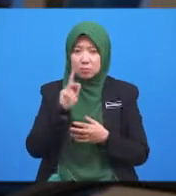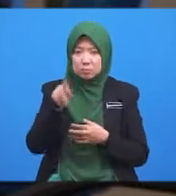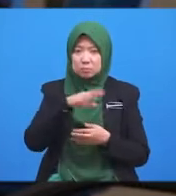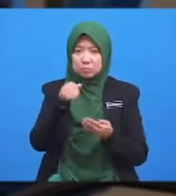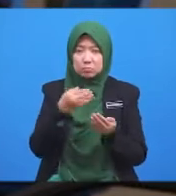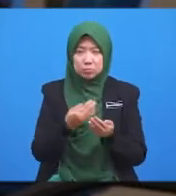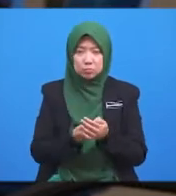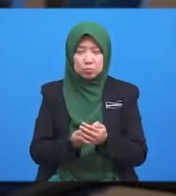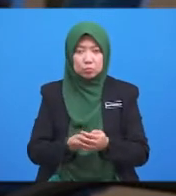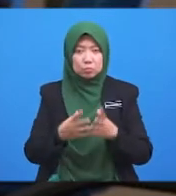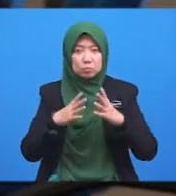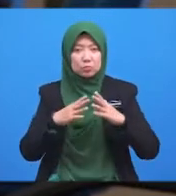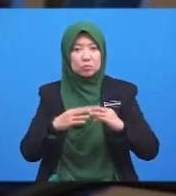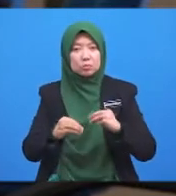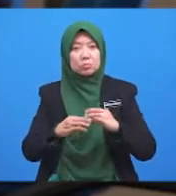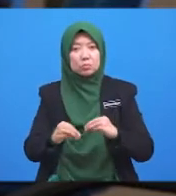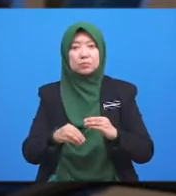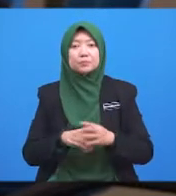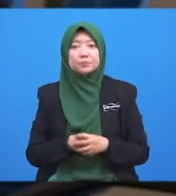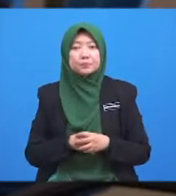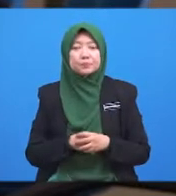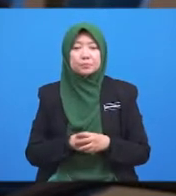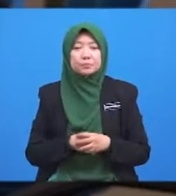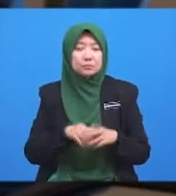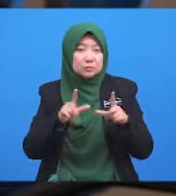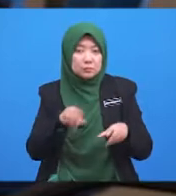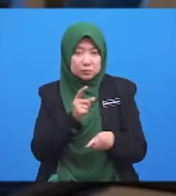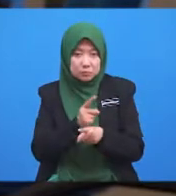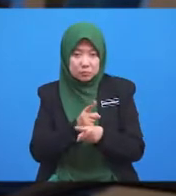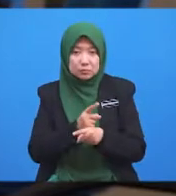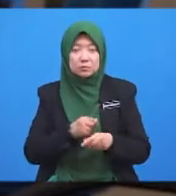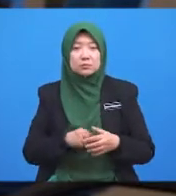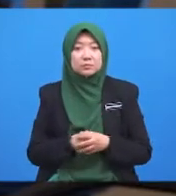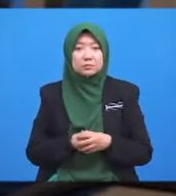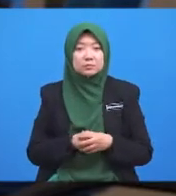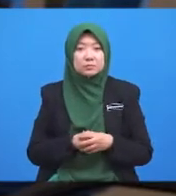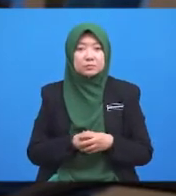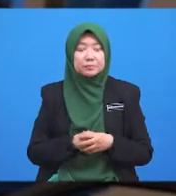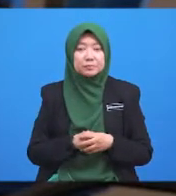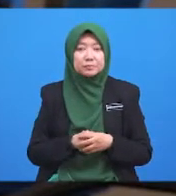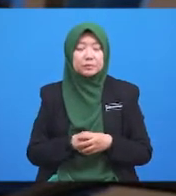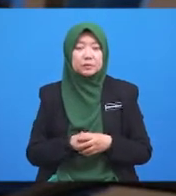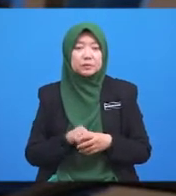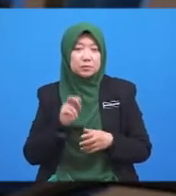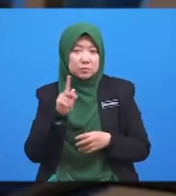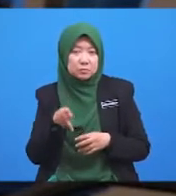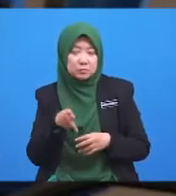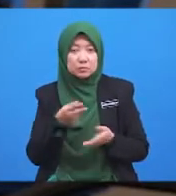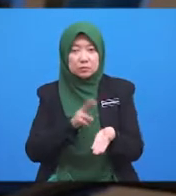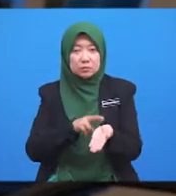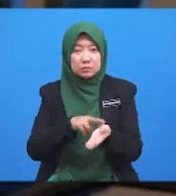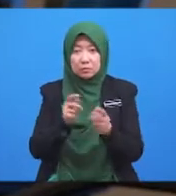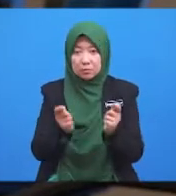pad Faradik yang dipasang dengan betul pada bahagian badan pelanggan. Pastikan tempat yang ingin dirawat